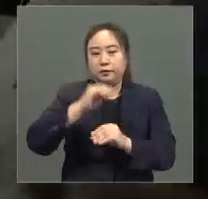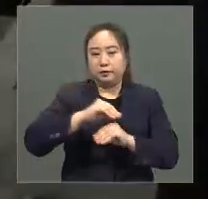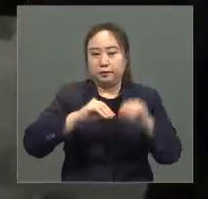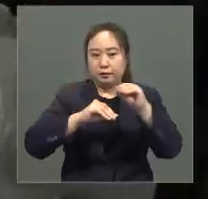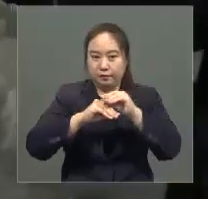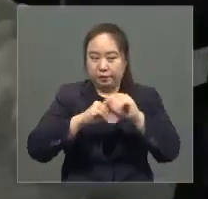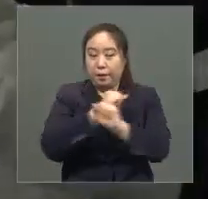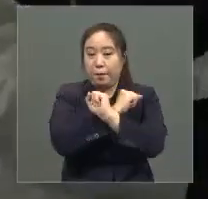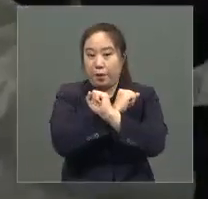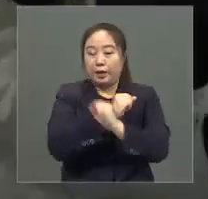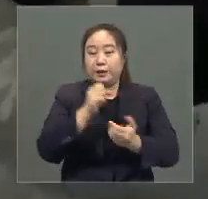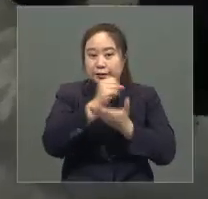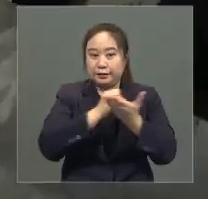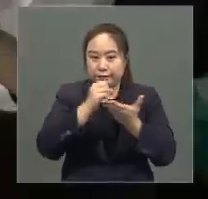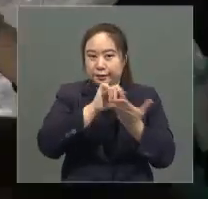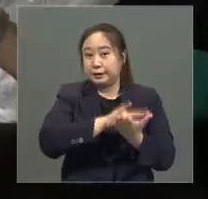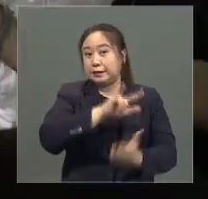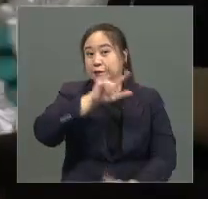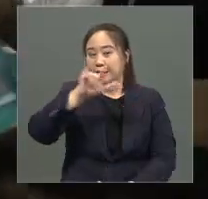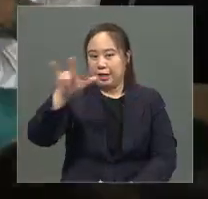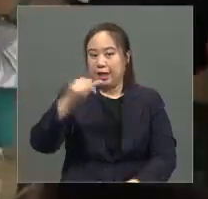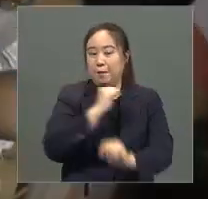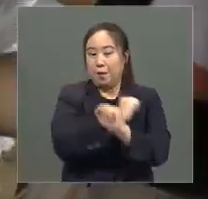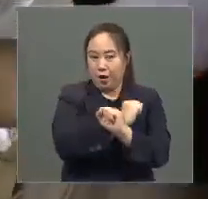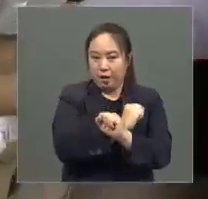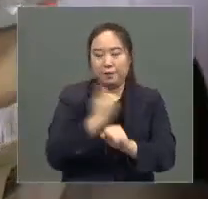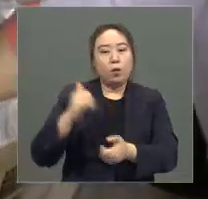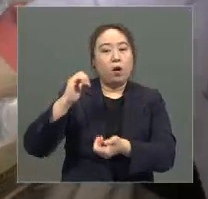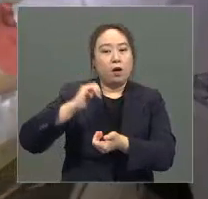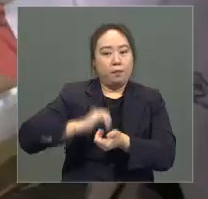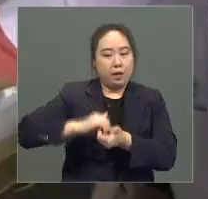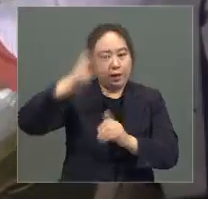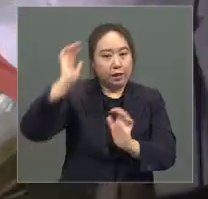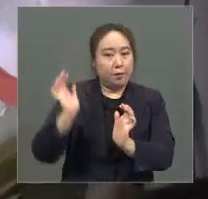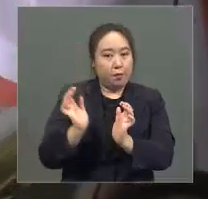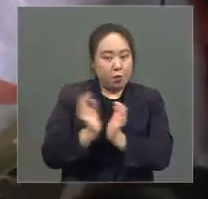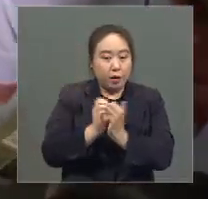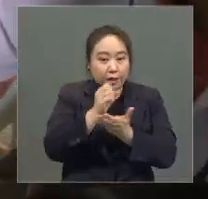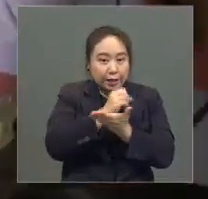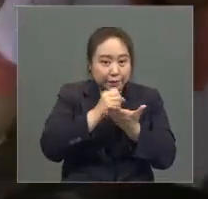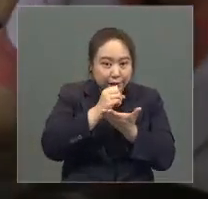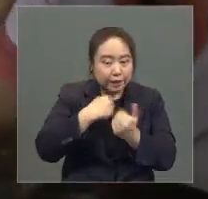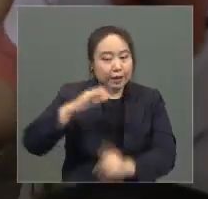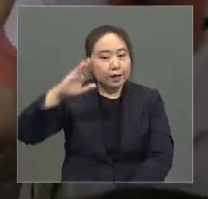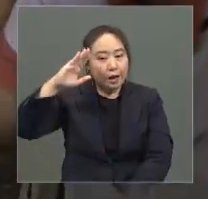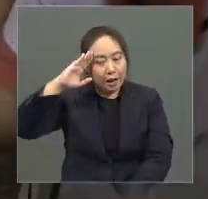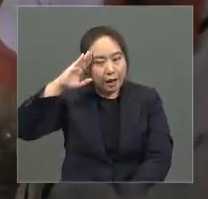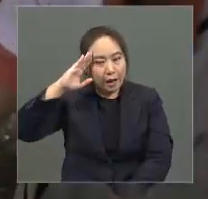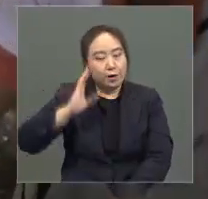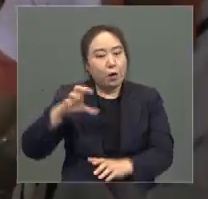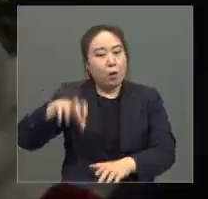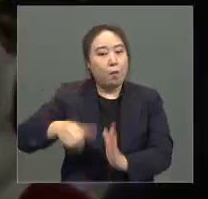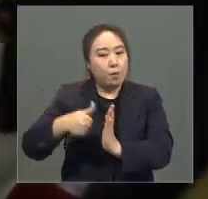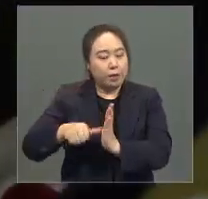สกัดกั้นยาเสพติดพื้นที่อากาศยานซึ่งมีความร่วมมือระหว่างตำรวจปรับปรามยาเสพติดทหารศุลกากร